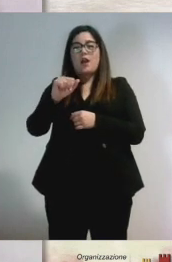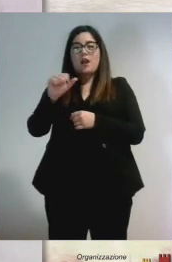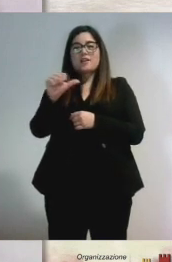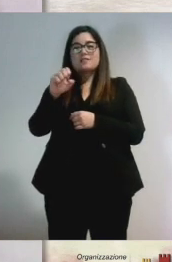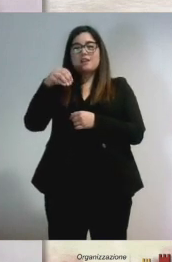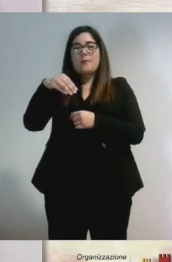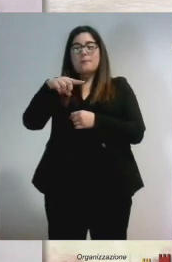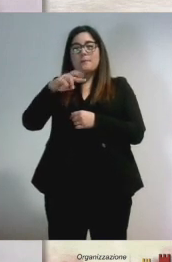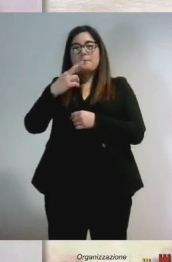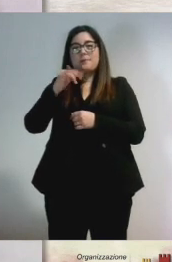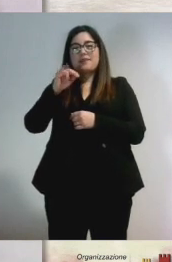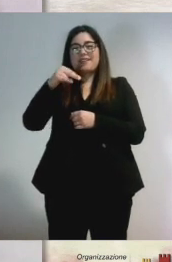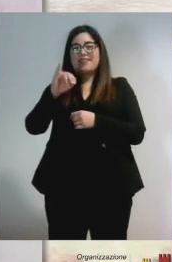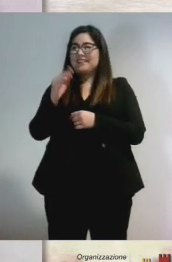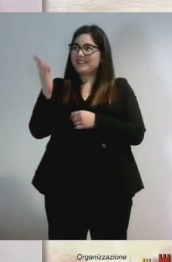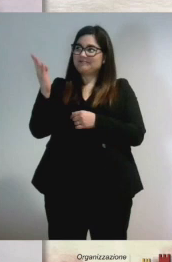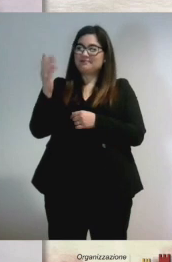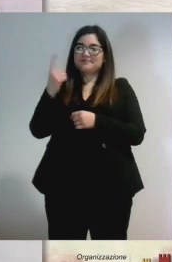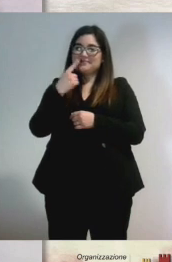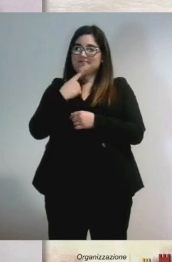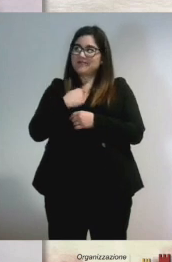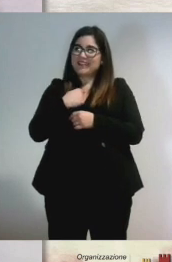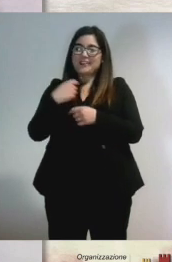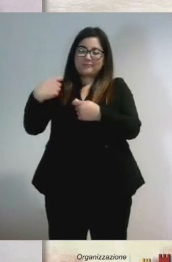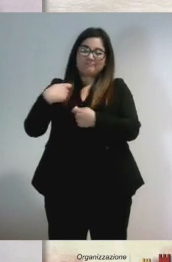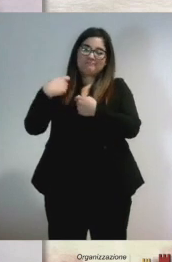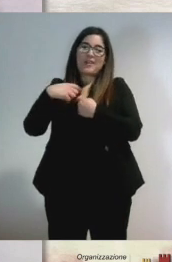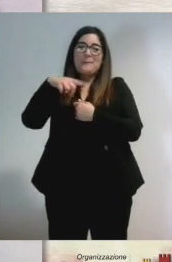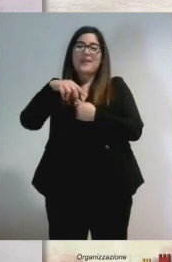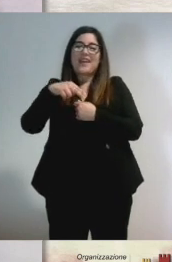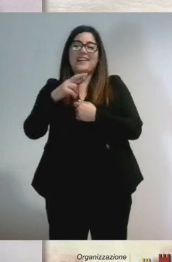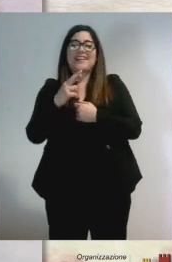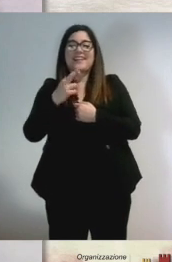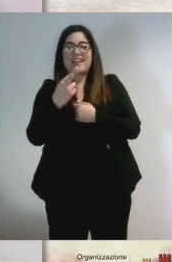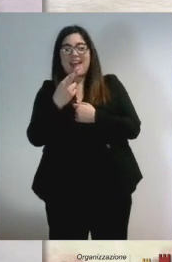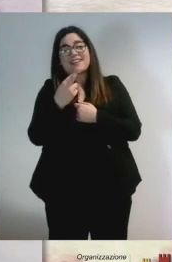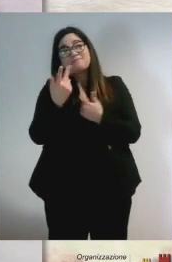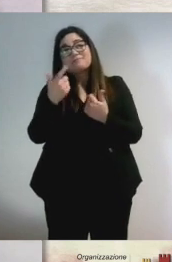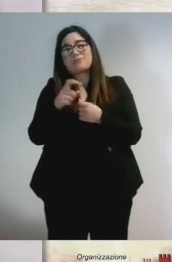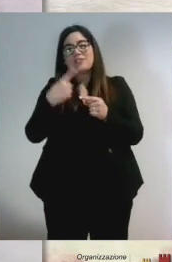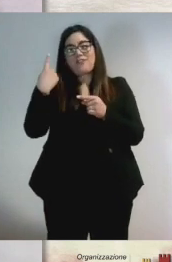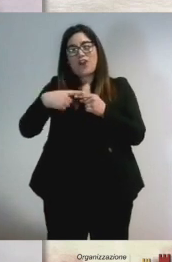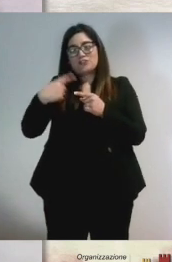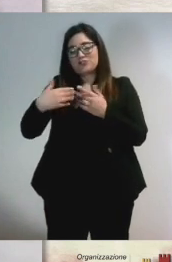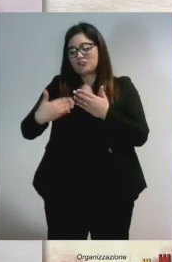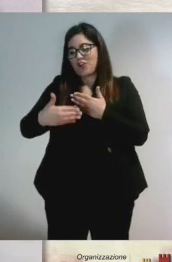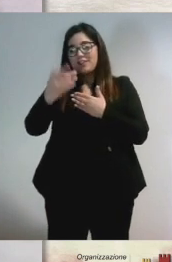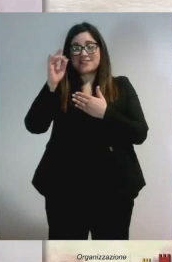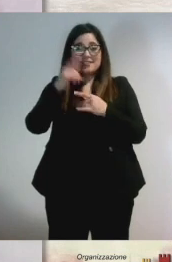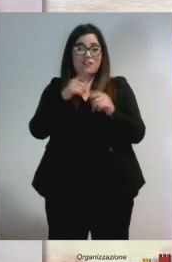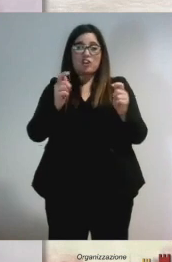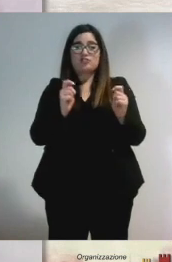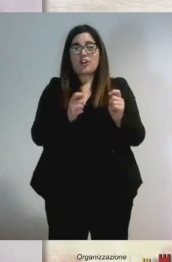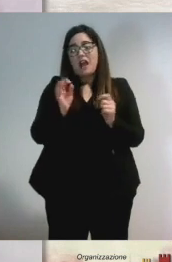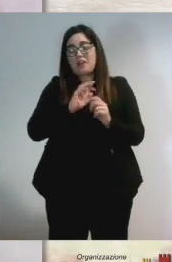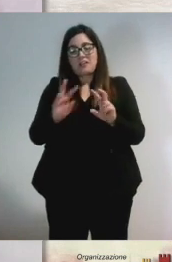mi ha voluto stimolare sulla questione del pnrr No perché questi giorni si Aprite i giornali o Accendete le televisioni stranamente